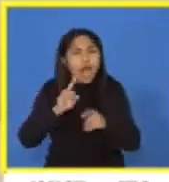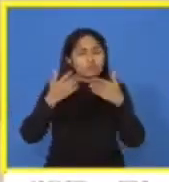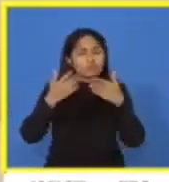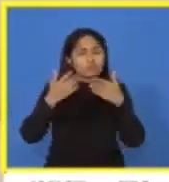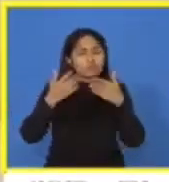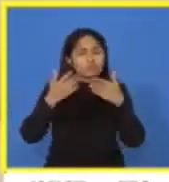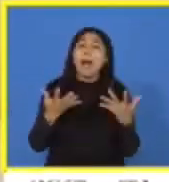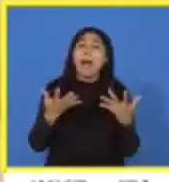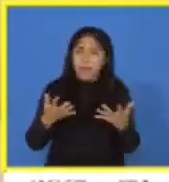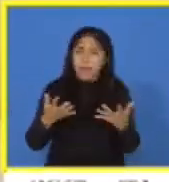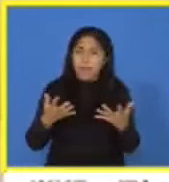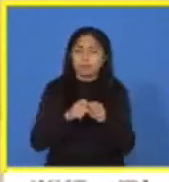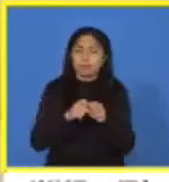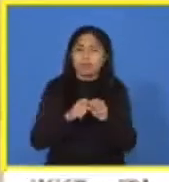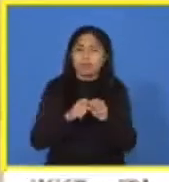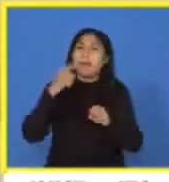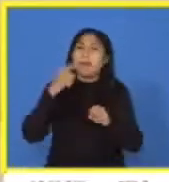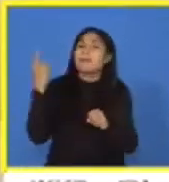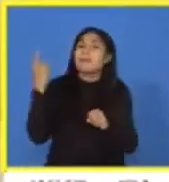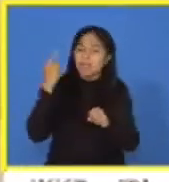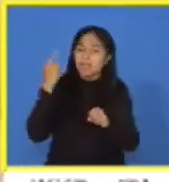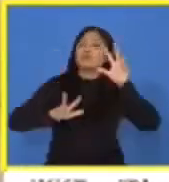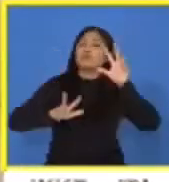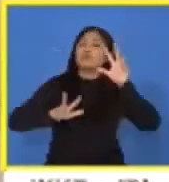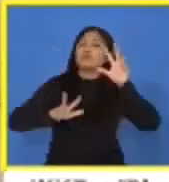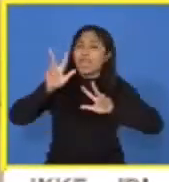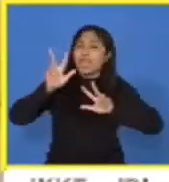oleh pemerintah Provinsi Nusa Tenggara Timur, Pak?